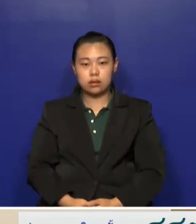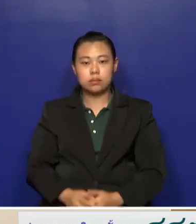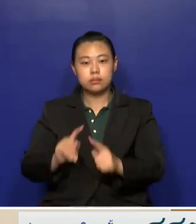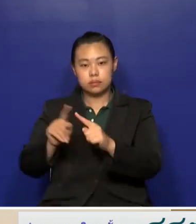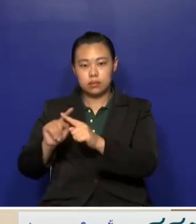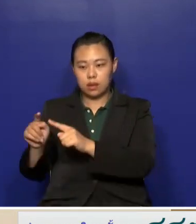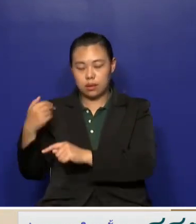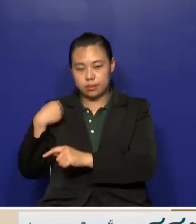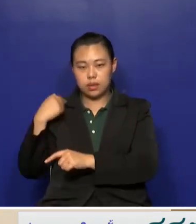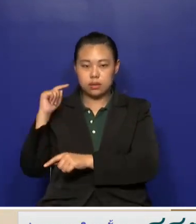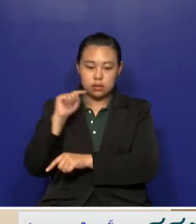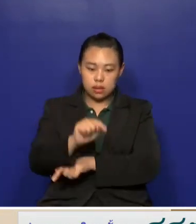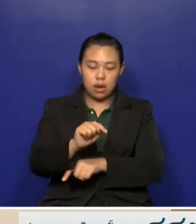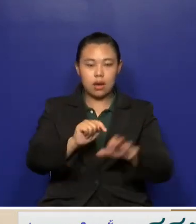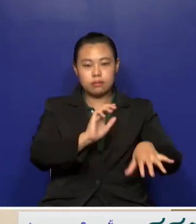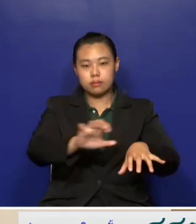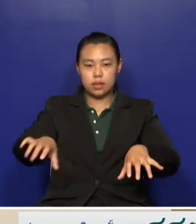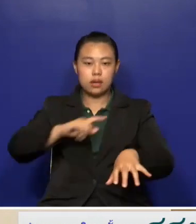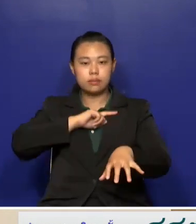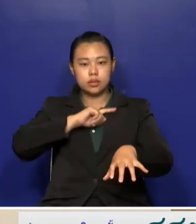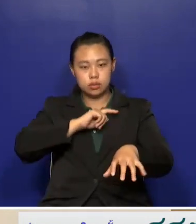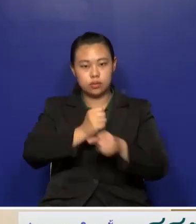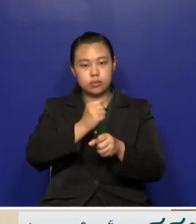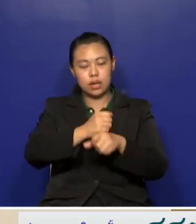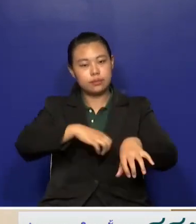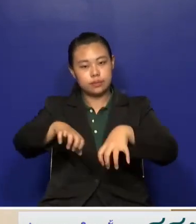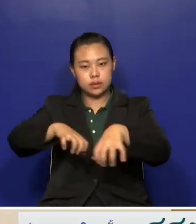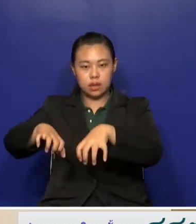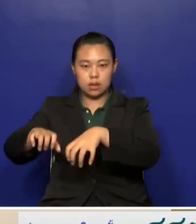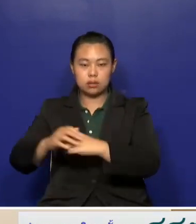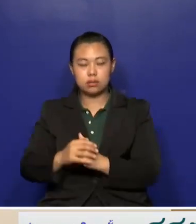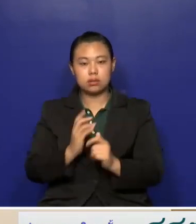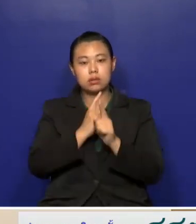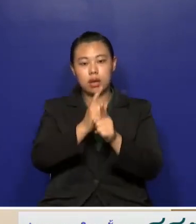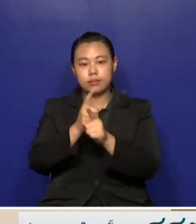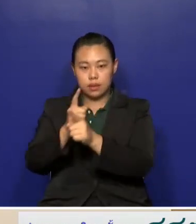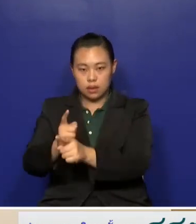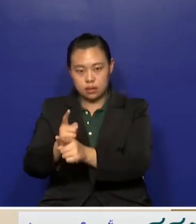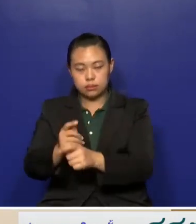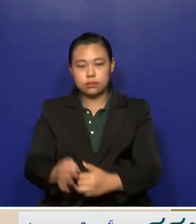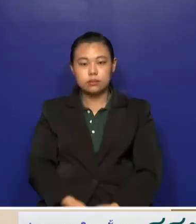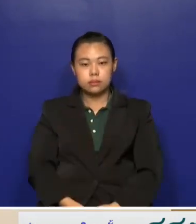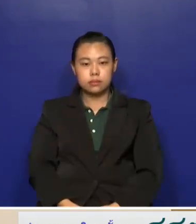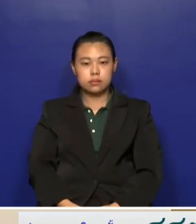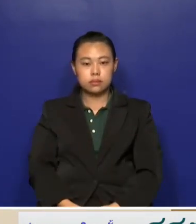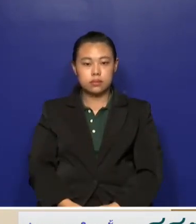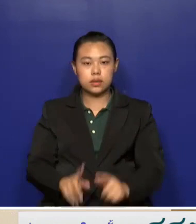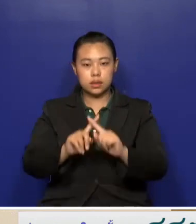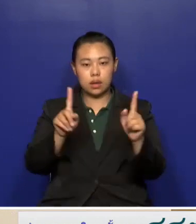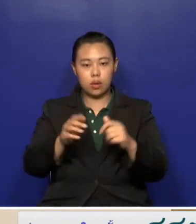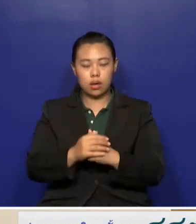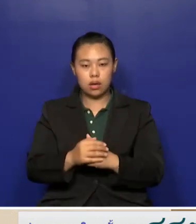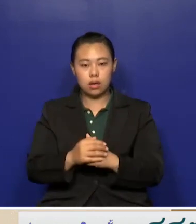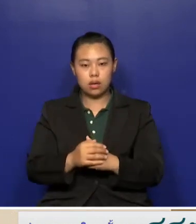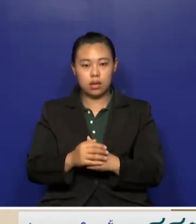นะครับดำเนินการให้เป็นไปตามความเห็นของท่านสมาชิกนะครับ แม้ว่าบางเรื่องนะครับจะไม่ได้อยู่ในแผน